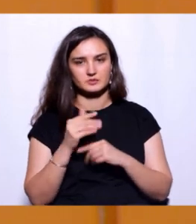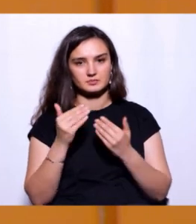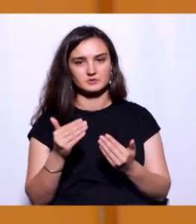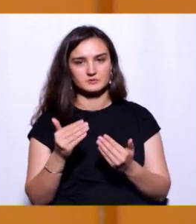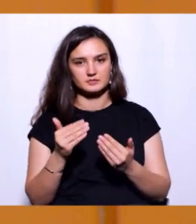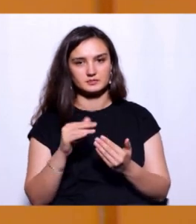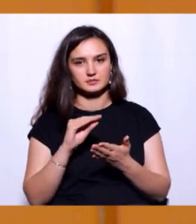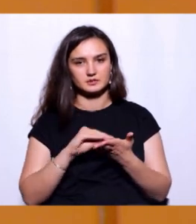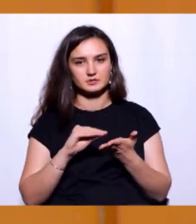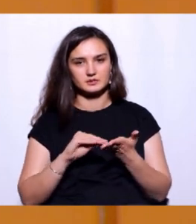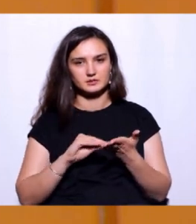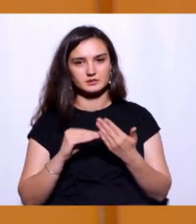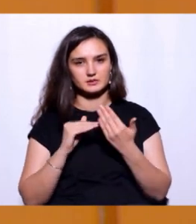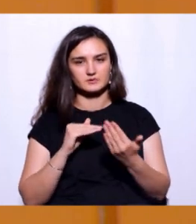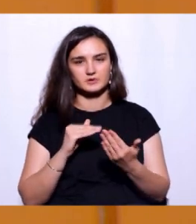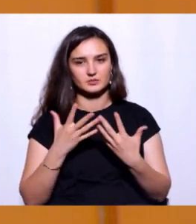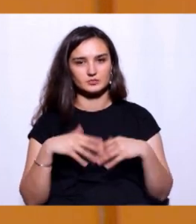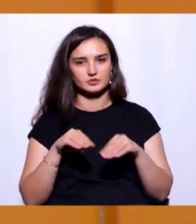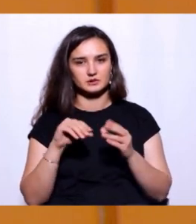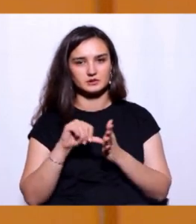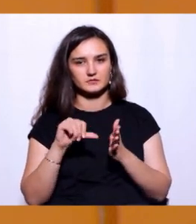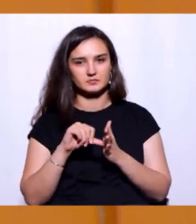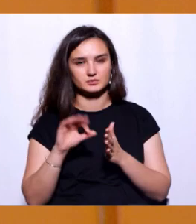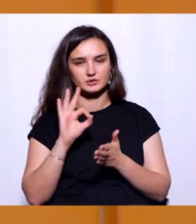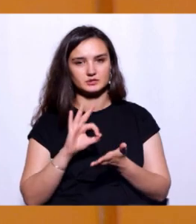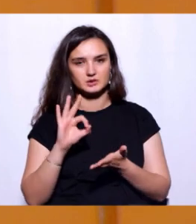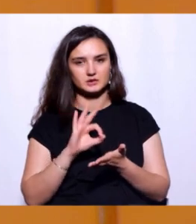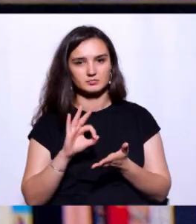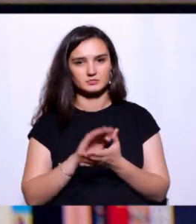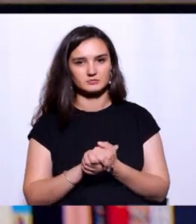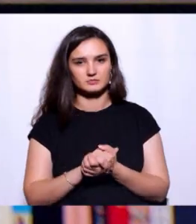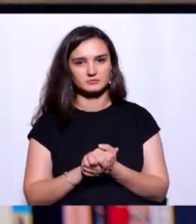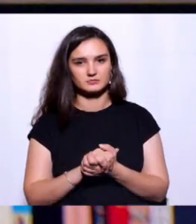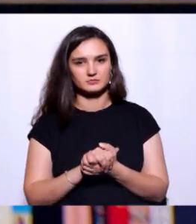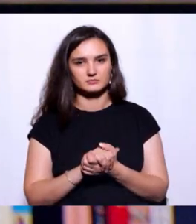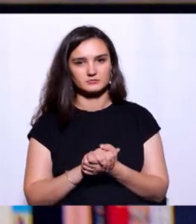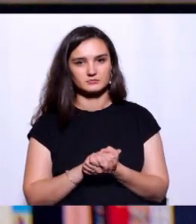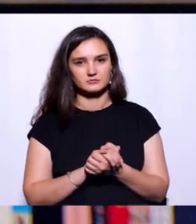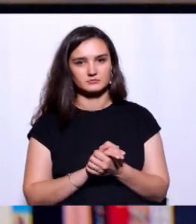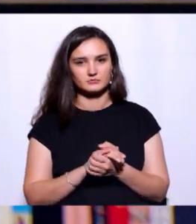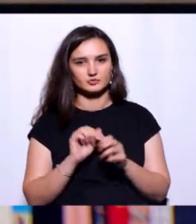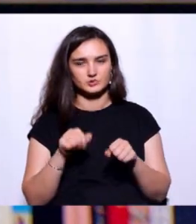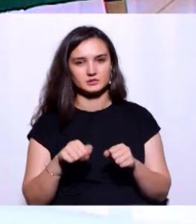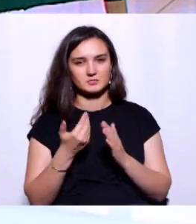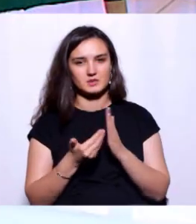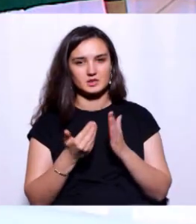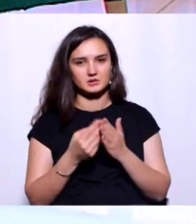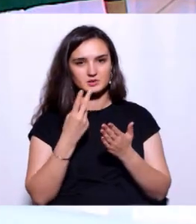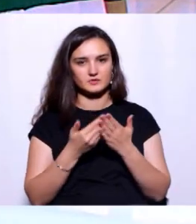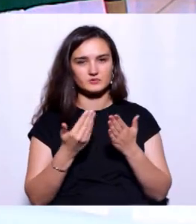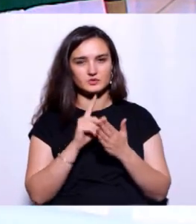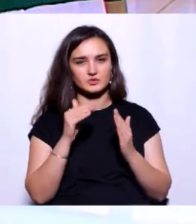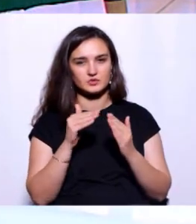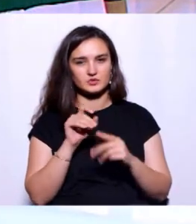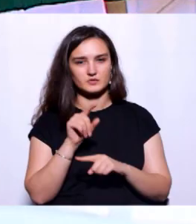დავალებისთვის დაწერეთ თქვენი ოჯახის წევრების შესახებ. So, Helen, can you give us an example of what